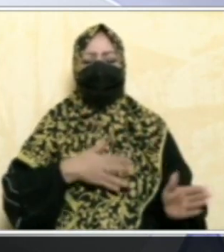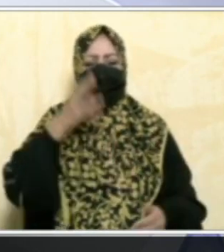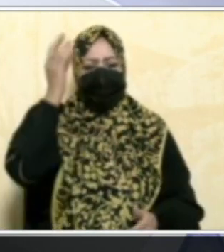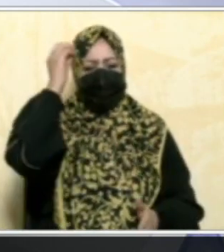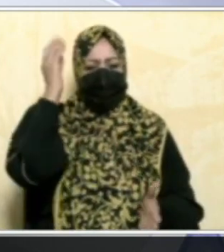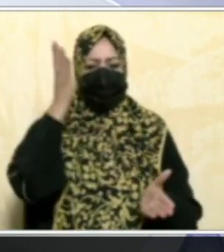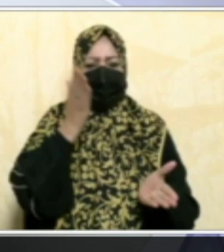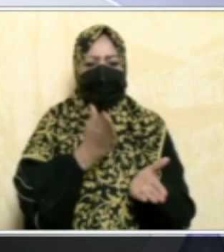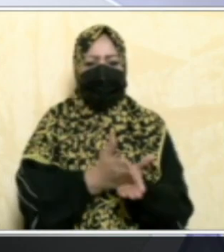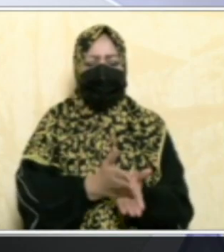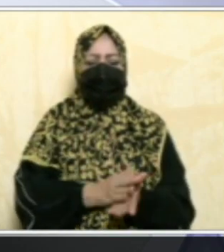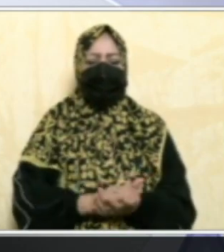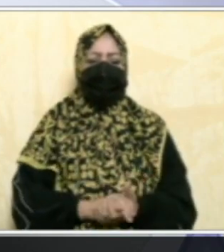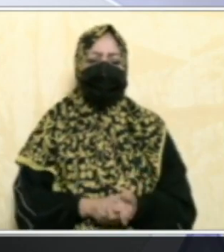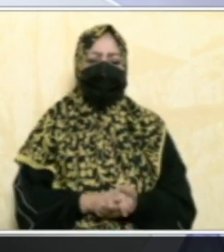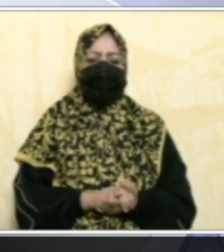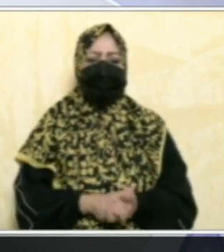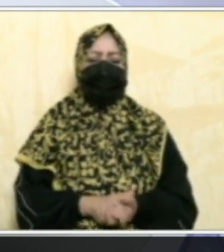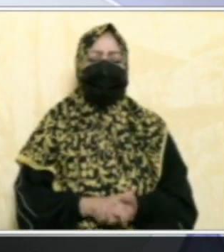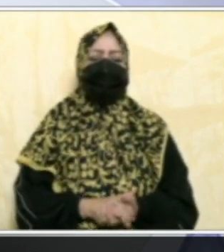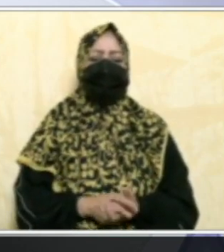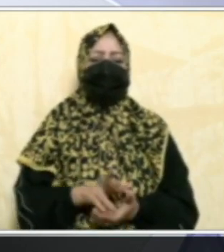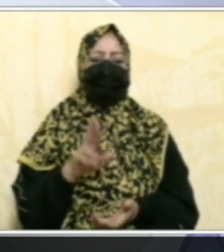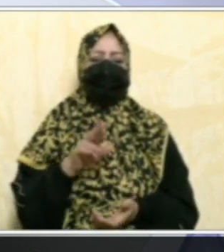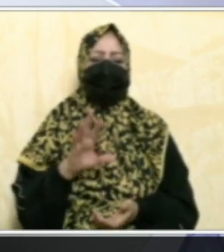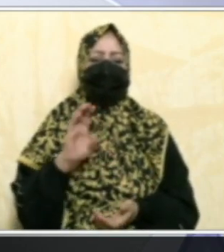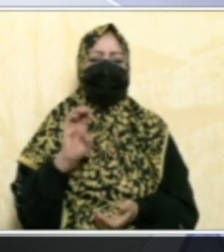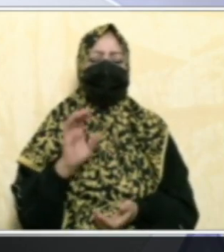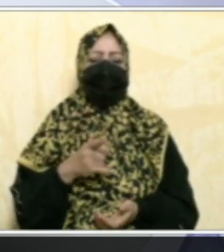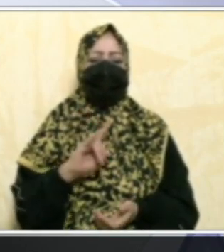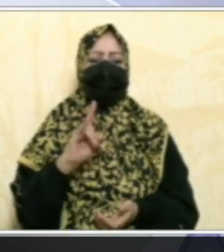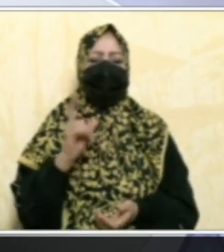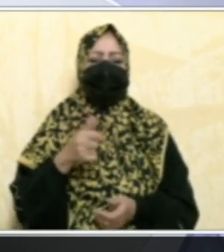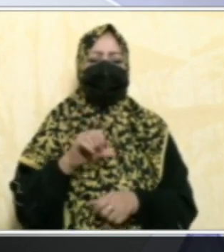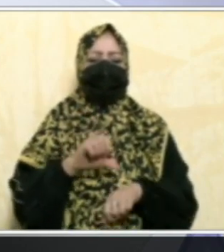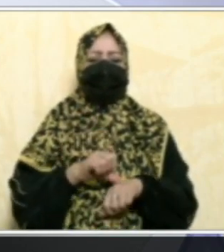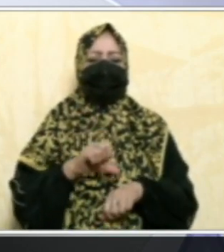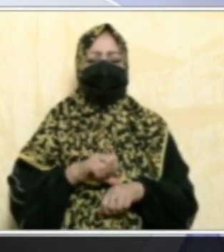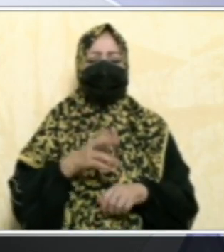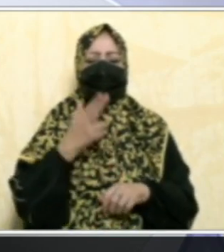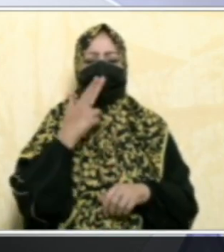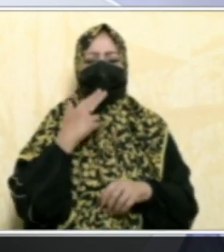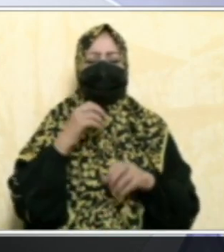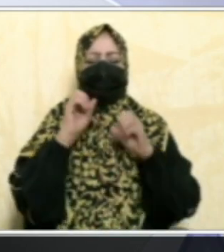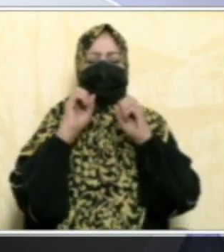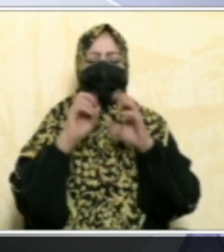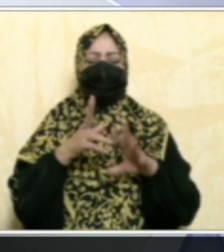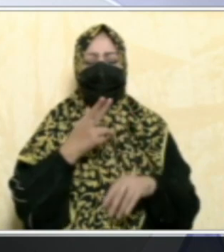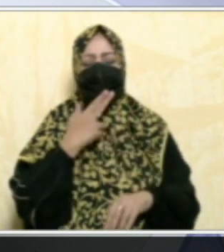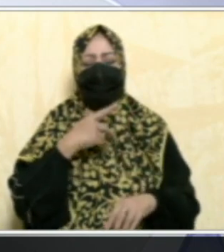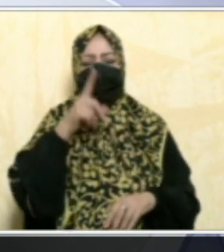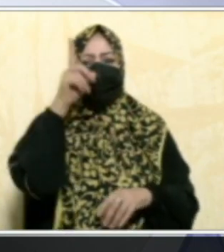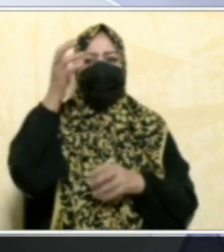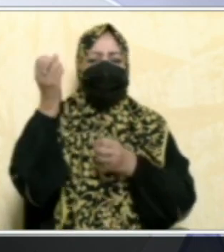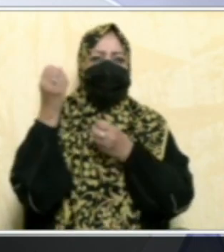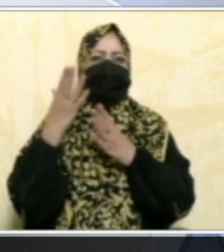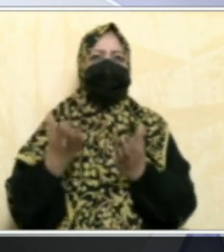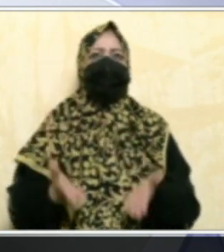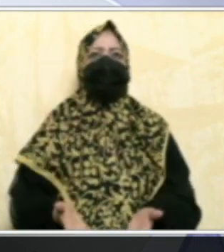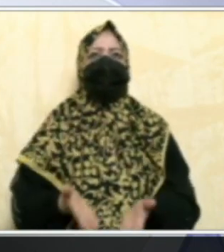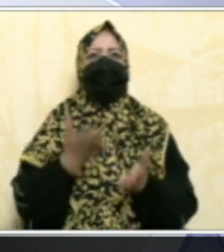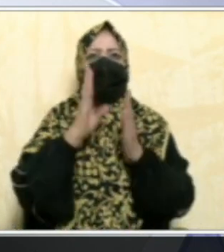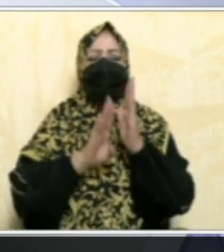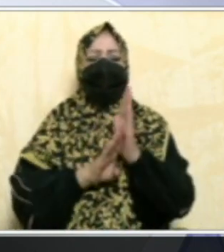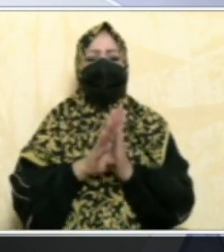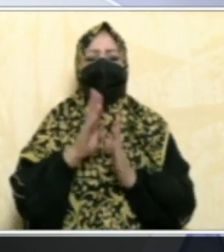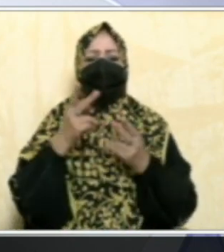الأخ جلال من طرابلس بارك الله فيك وجزاك الله خيرا وارفع الله قدرك، أسأل الله أن يتقبل منك ما دعوت